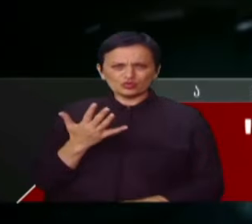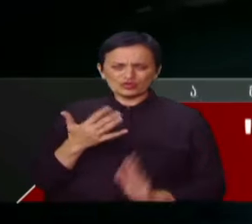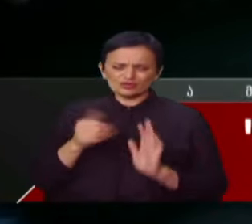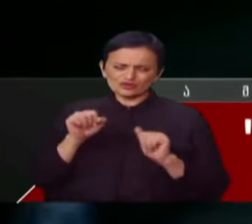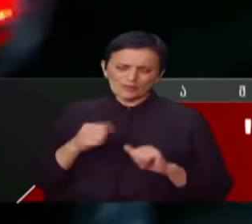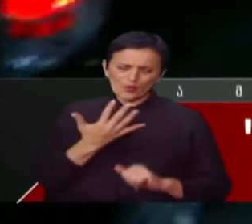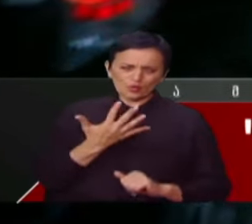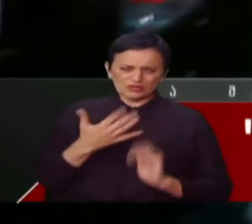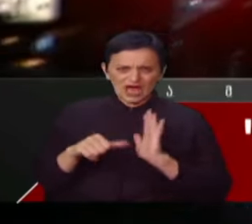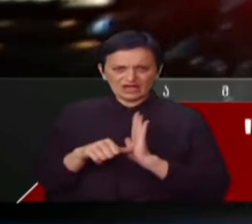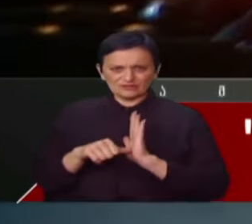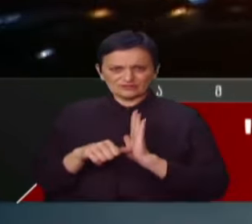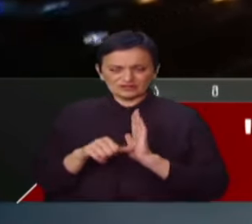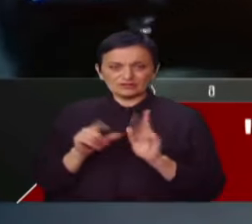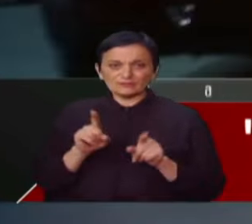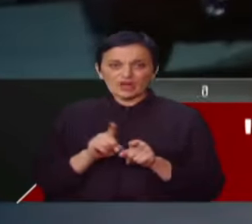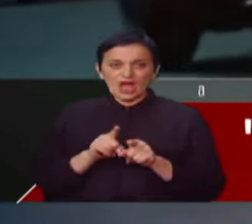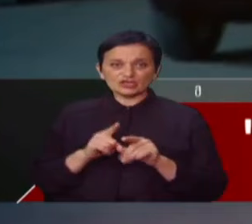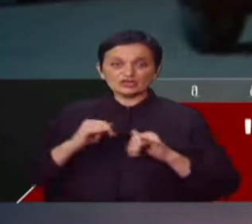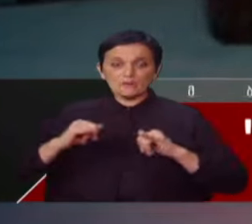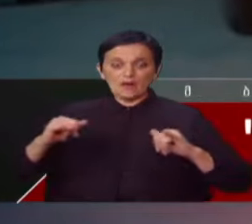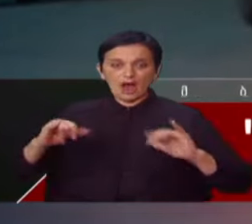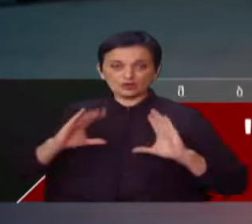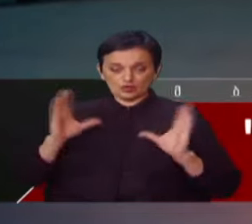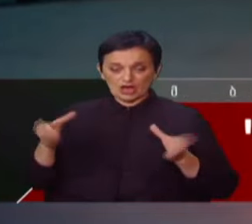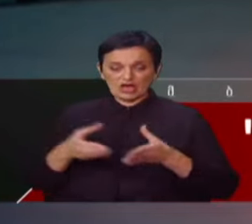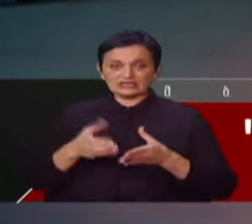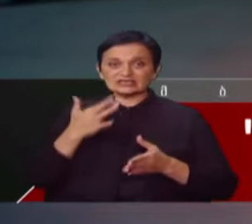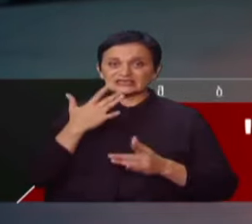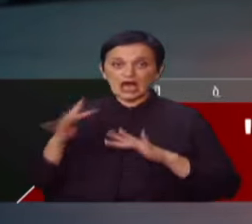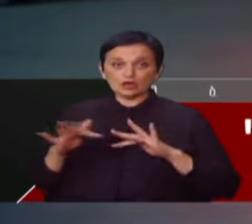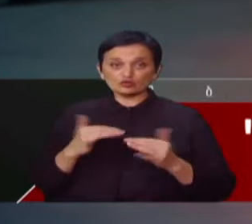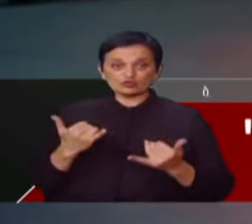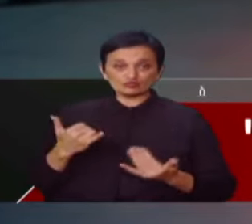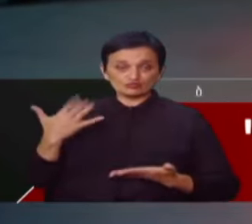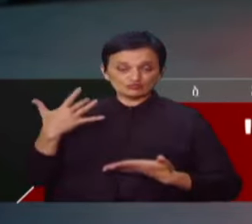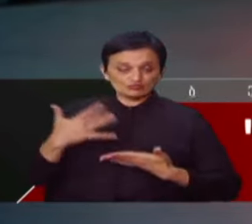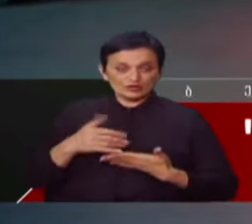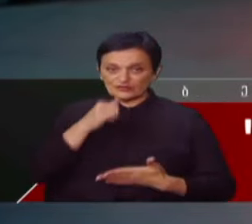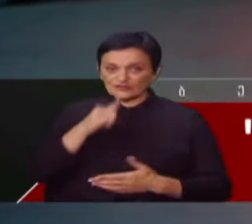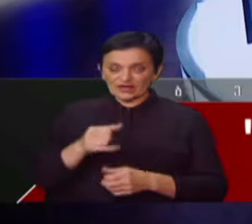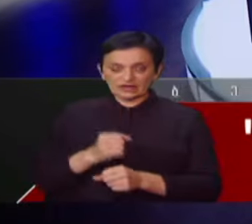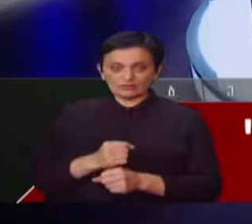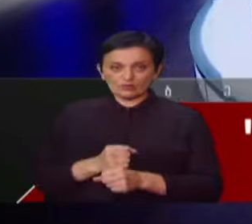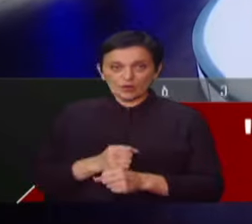6 შეიძლება ითქვას და ასე ვთქვათ, ფართო ერთობა ნაციონალურმა მოძრაობამ ამ დრომდე ვერ მოახერხა.